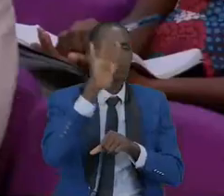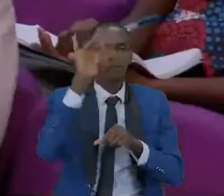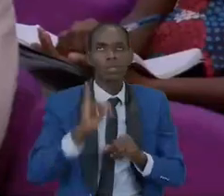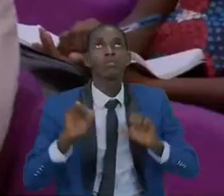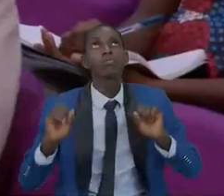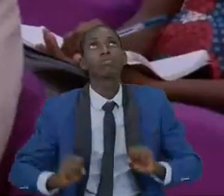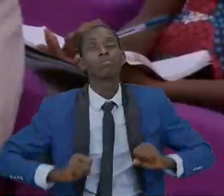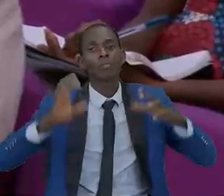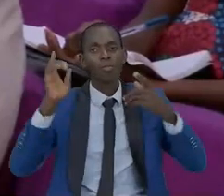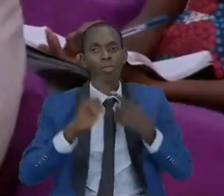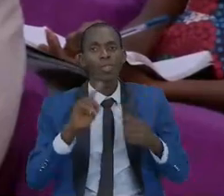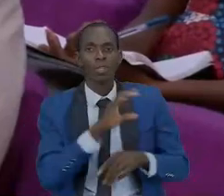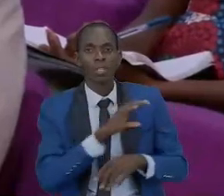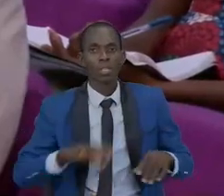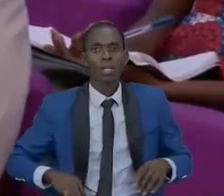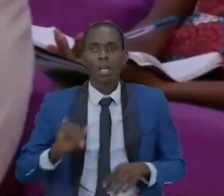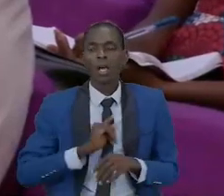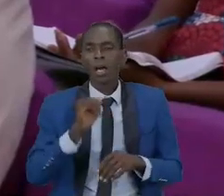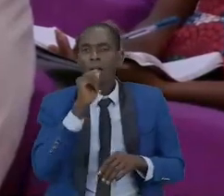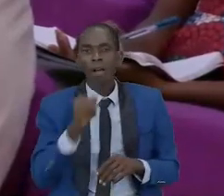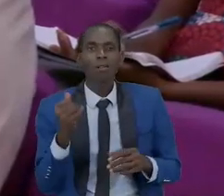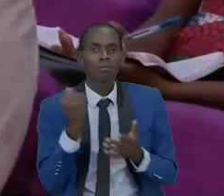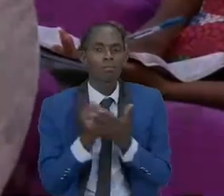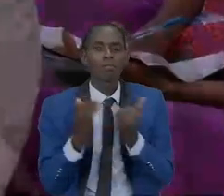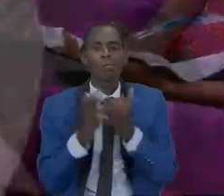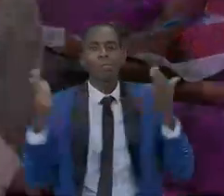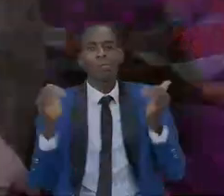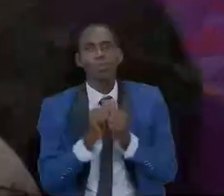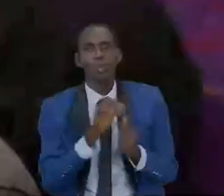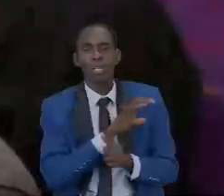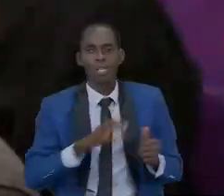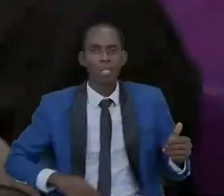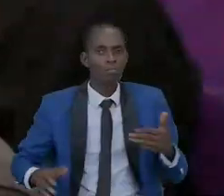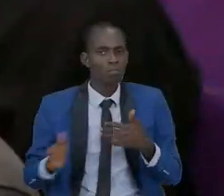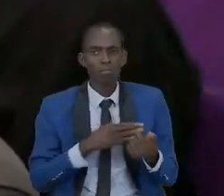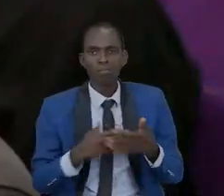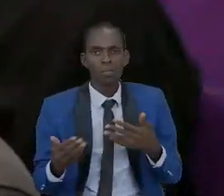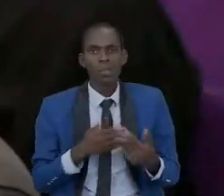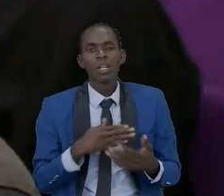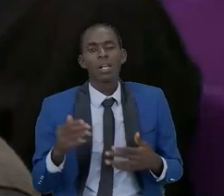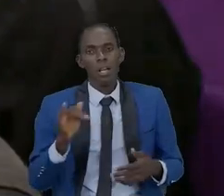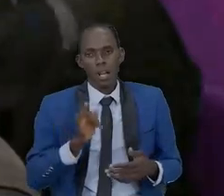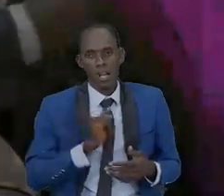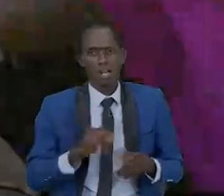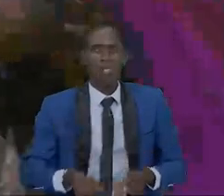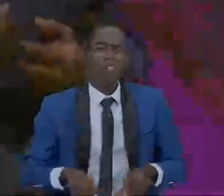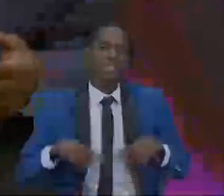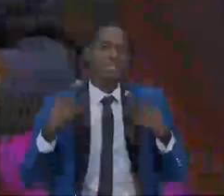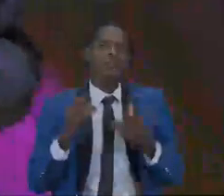me suis donné à Christo j'ai été crucifié avec Christ et si je vis